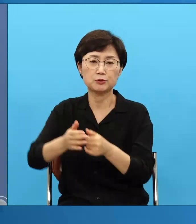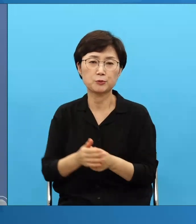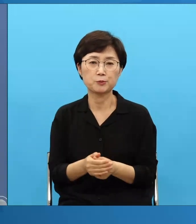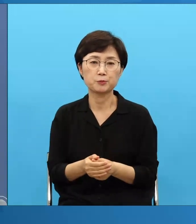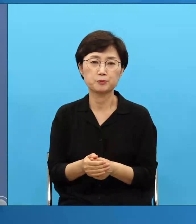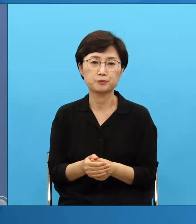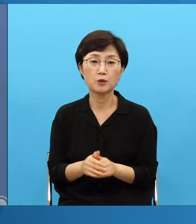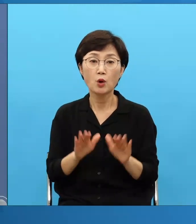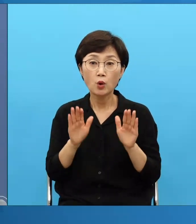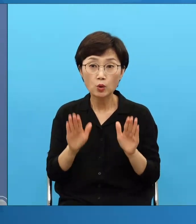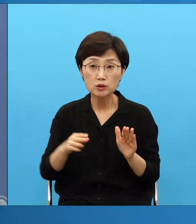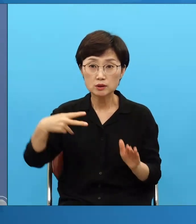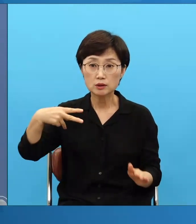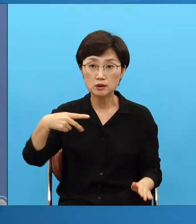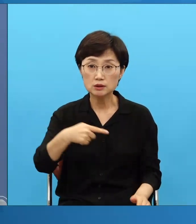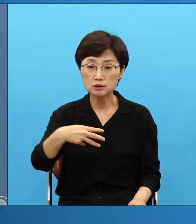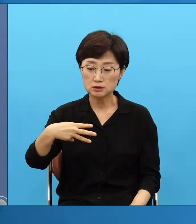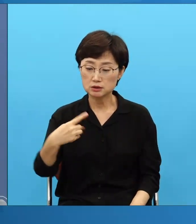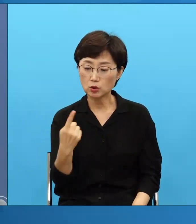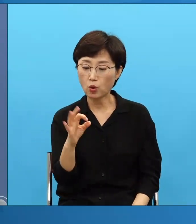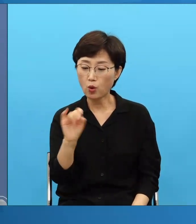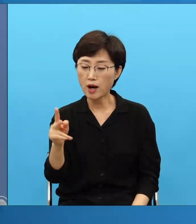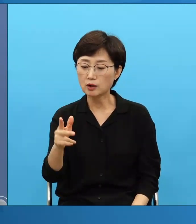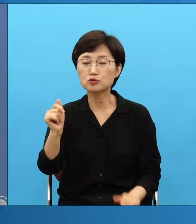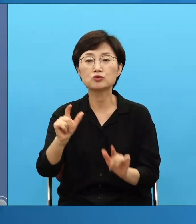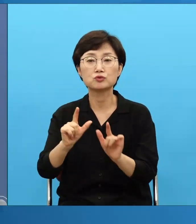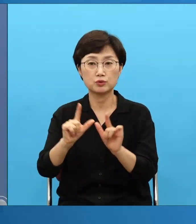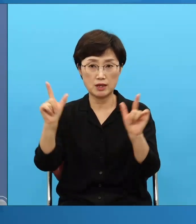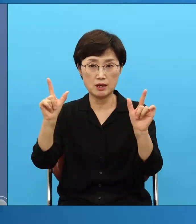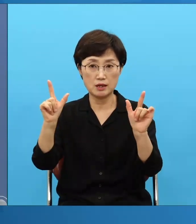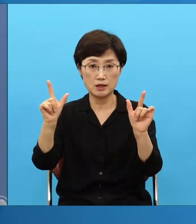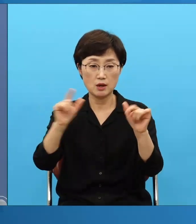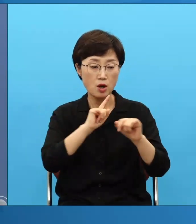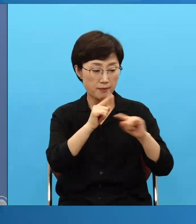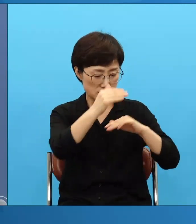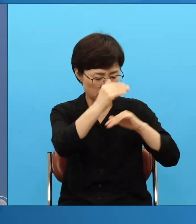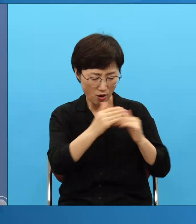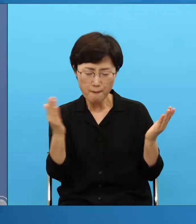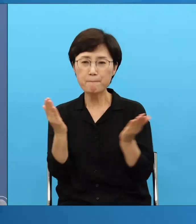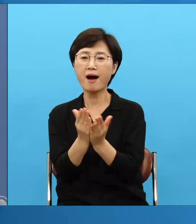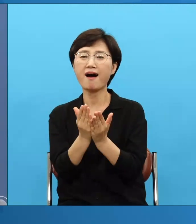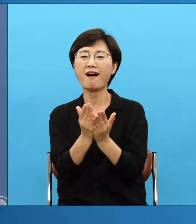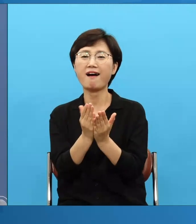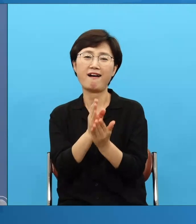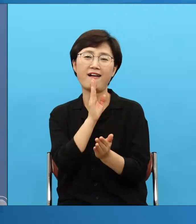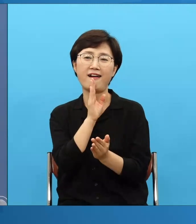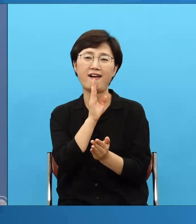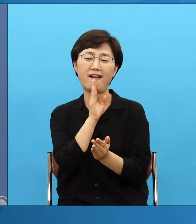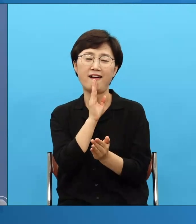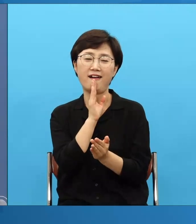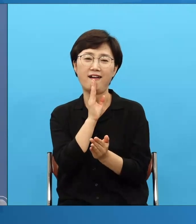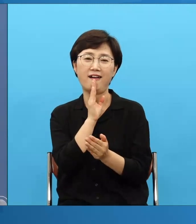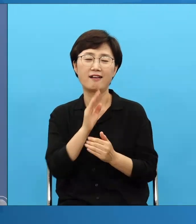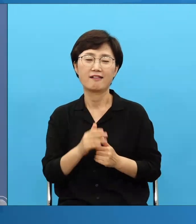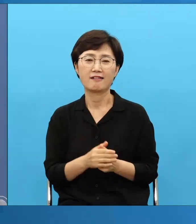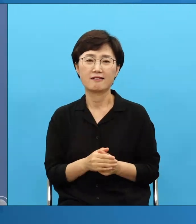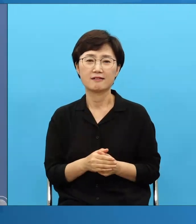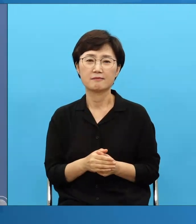covenant. 때마침 오늘이 들어와 주일이라 말씀하고 딱 맞아요. And it's just so perfect how everything connects with the passage today. Today is Trust